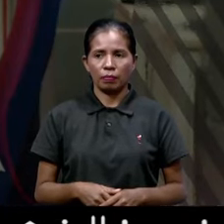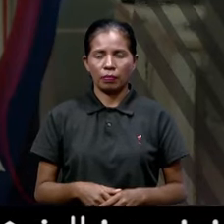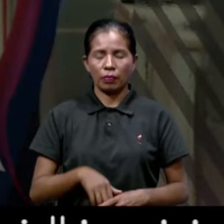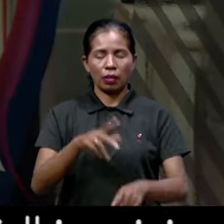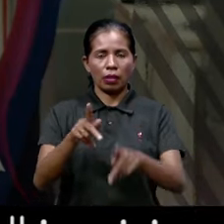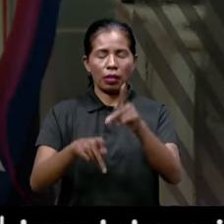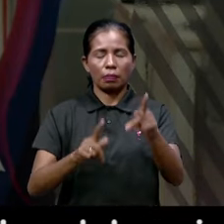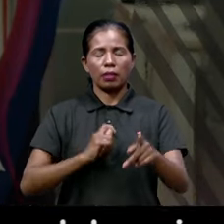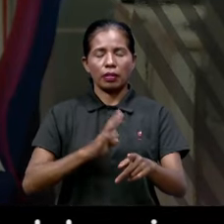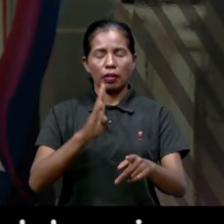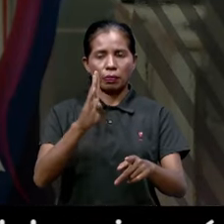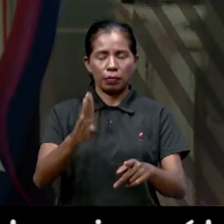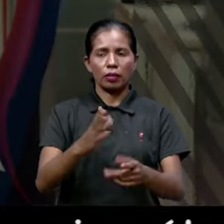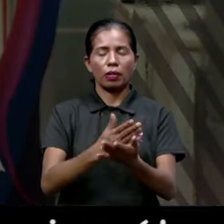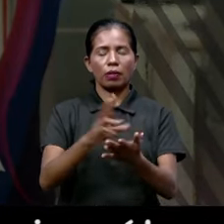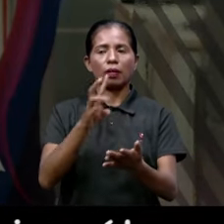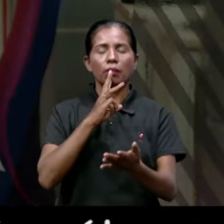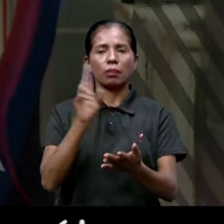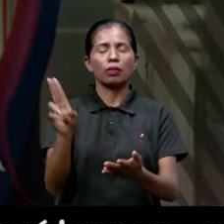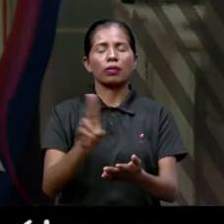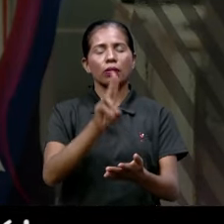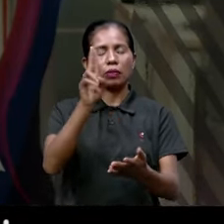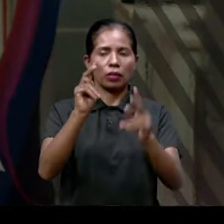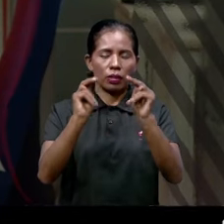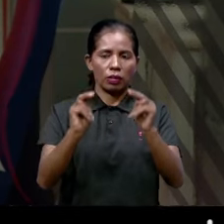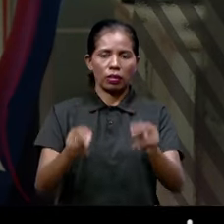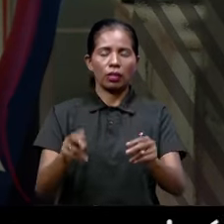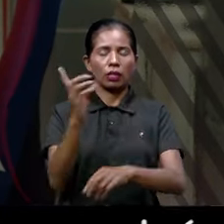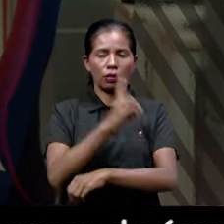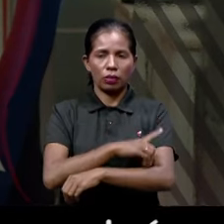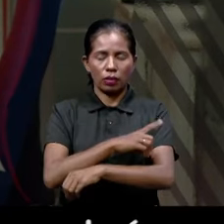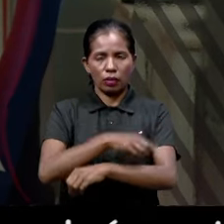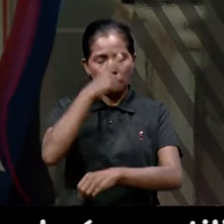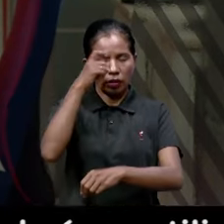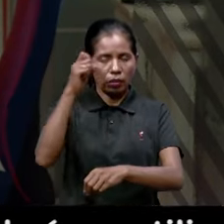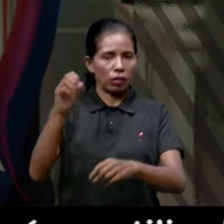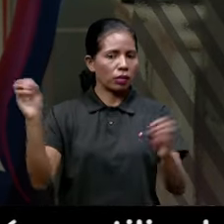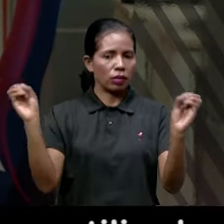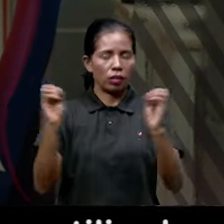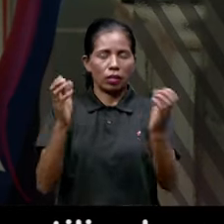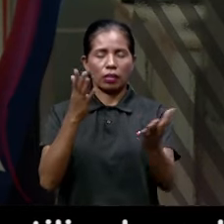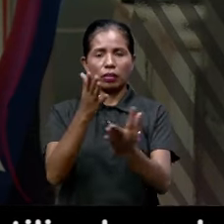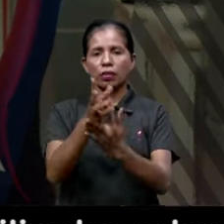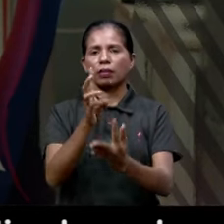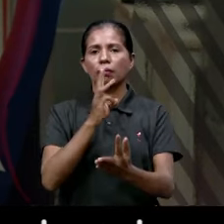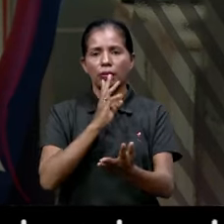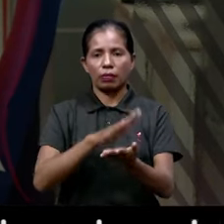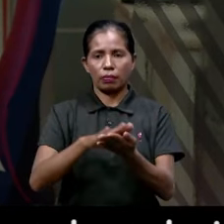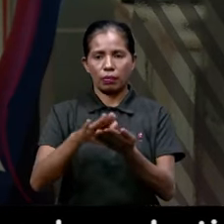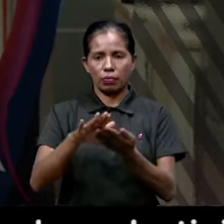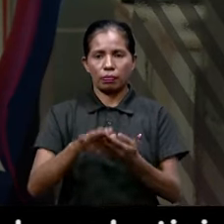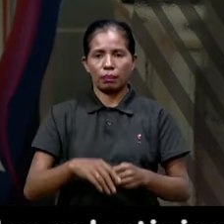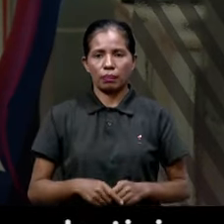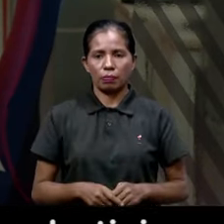Comunidade Taibese aitu relaran sosa beho di usa ba necessidade lorong-lorong, tamba la acesso bemos.